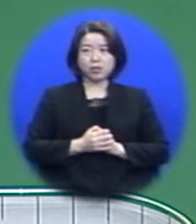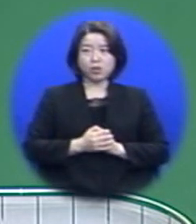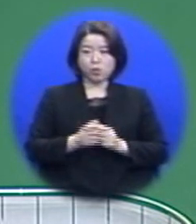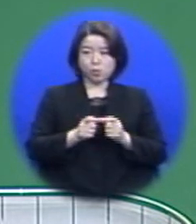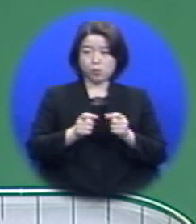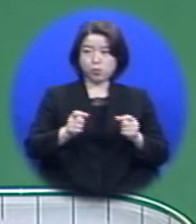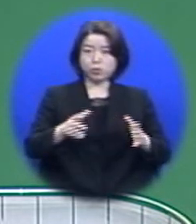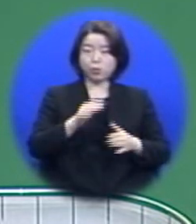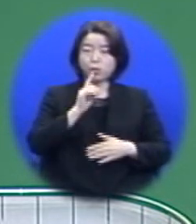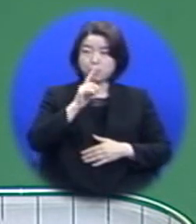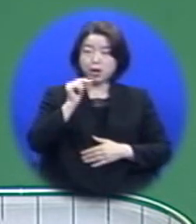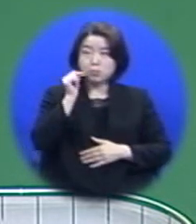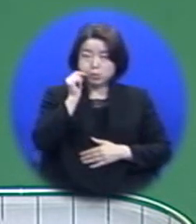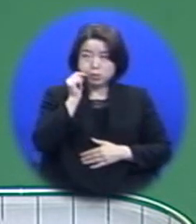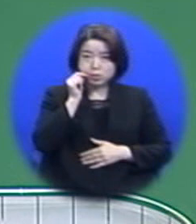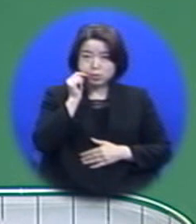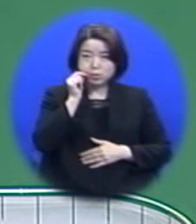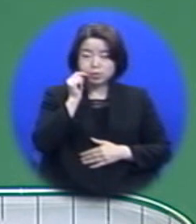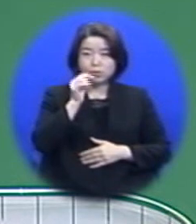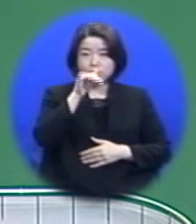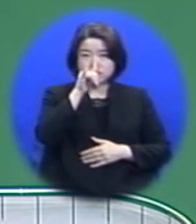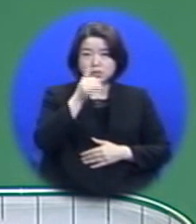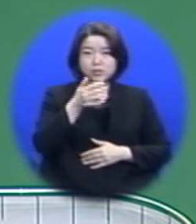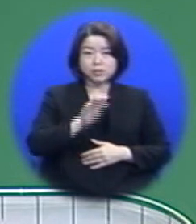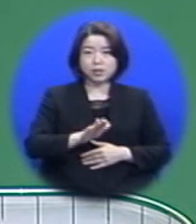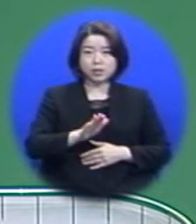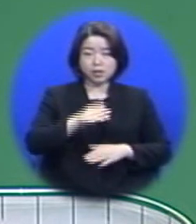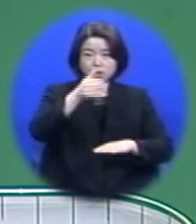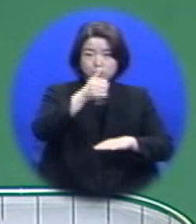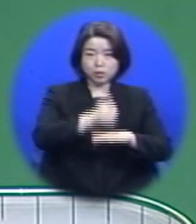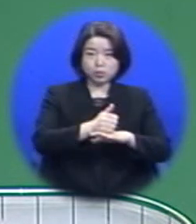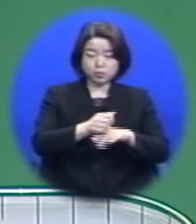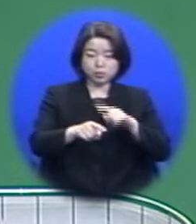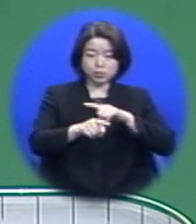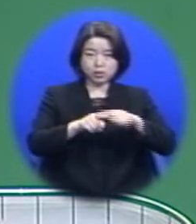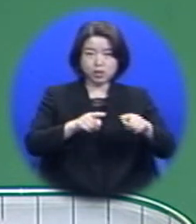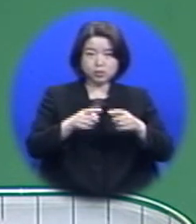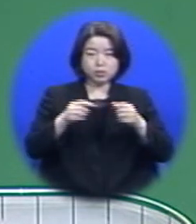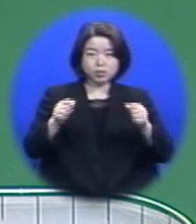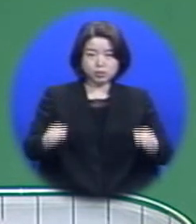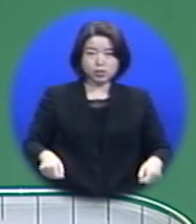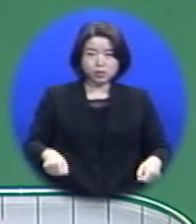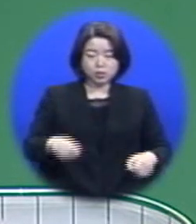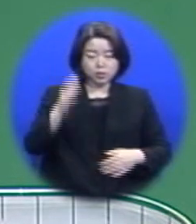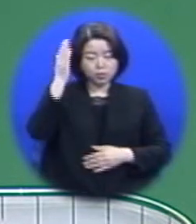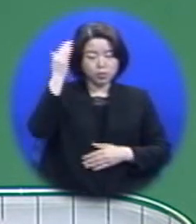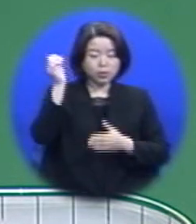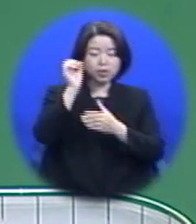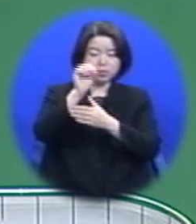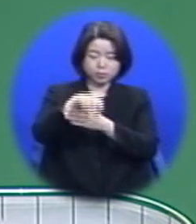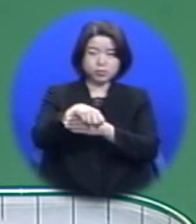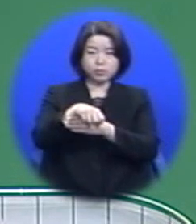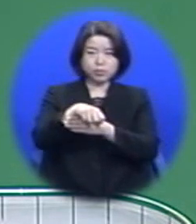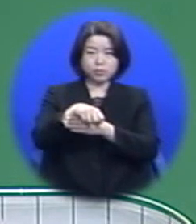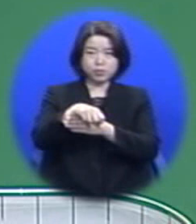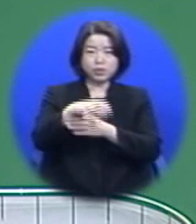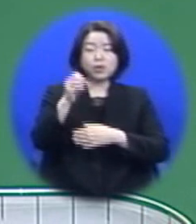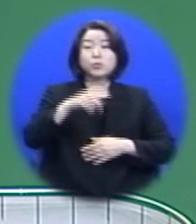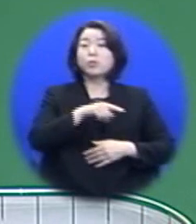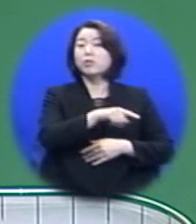못 하고 있더니 결국은 칼을 거두고 고개를 숙였습니다 그래서 그 세